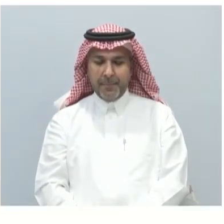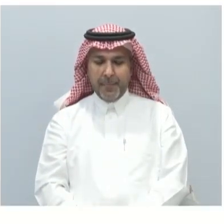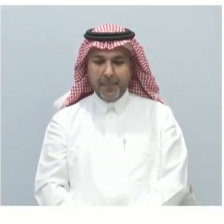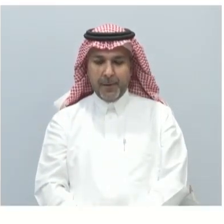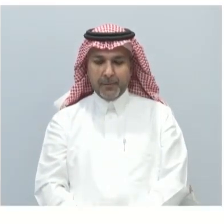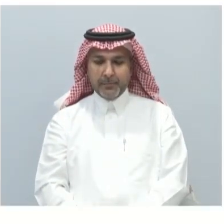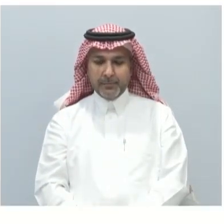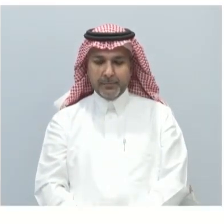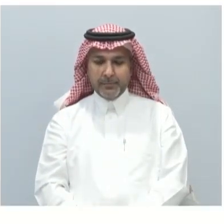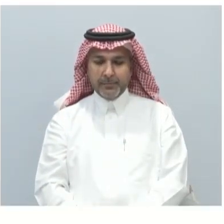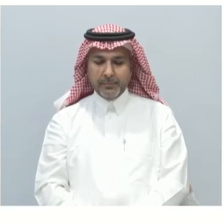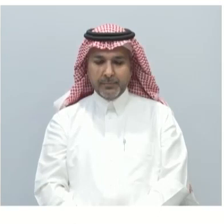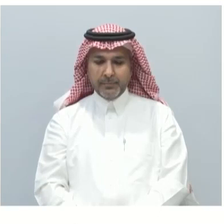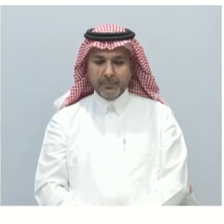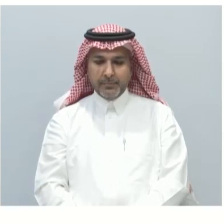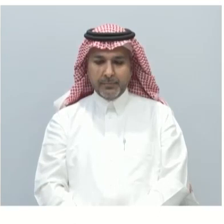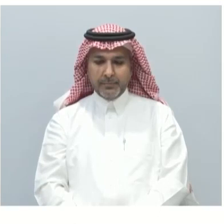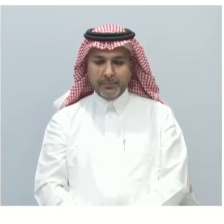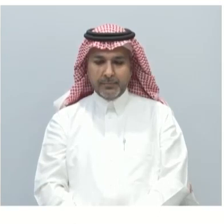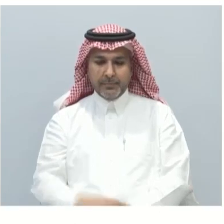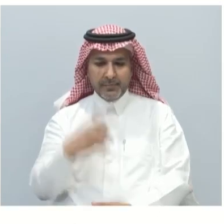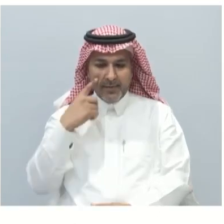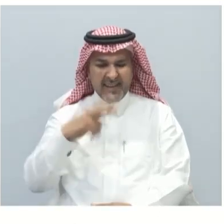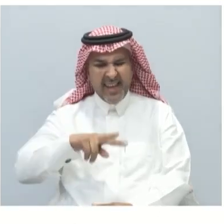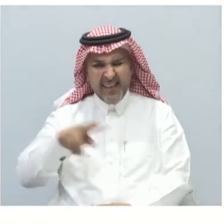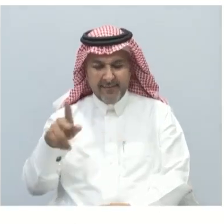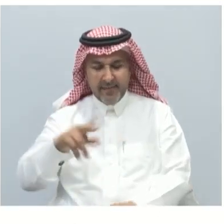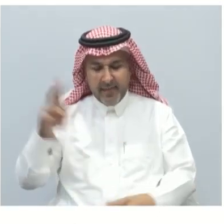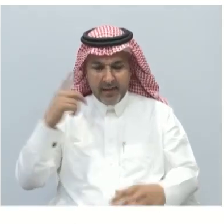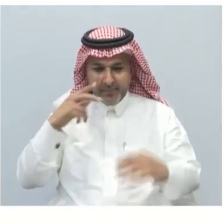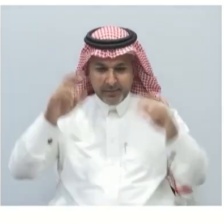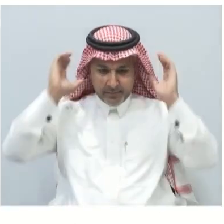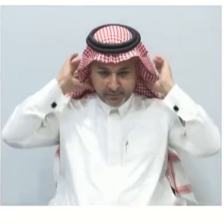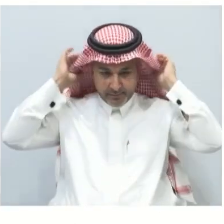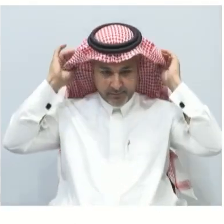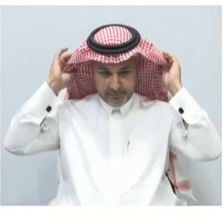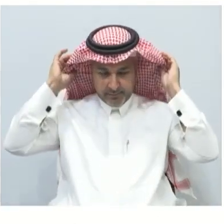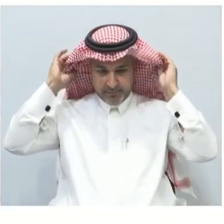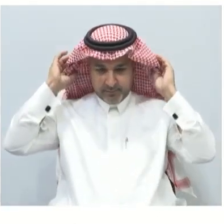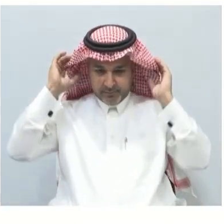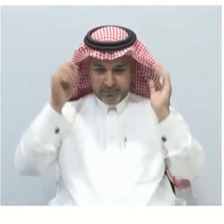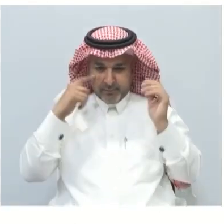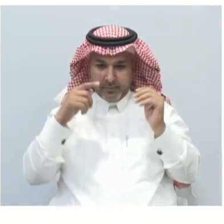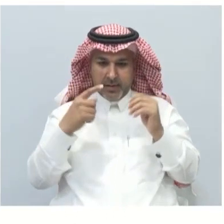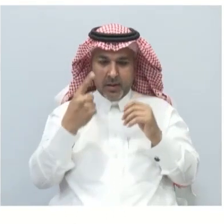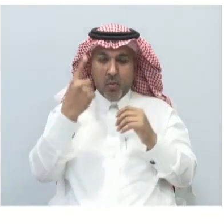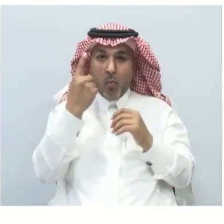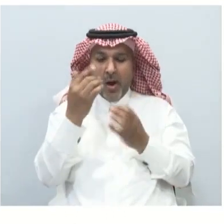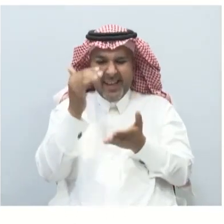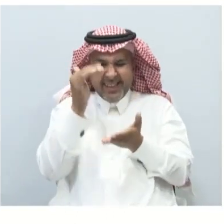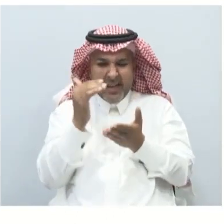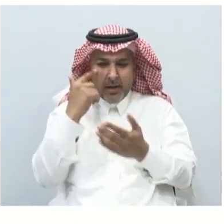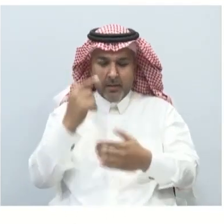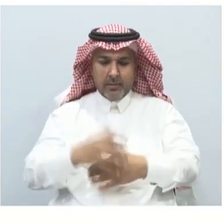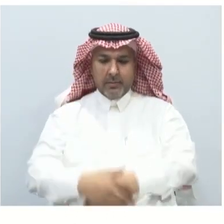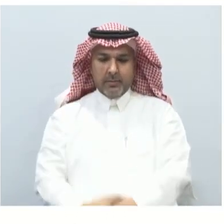الى المثال رقم اثنين وراح نشوف داله مختلفه هنا لاحظ معي ان الاساس صار اقل من واحد الاساس صار